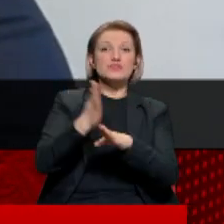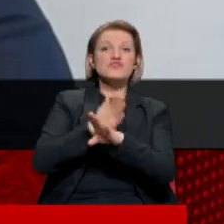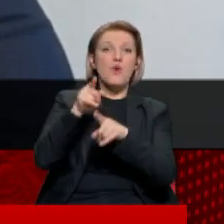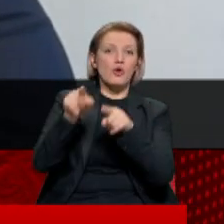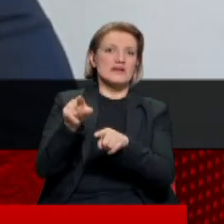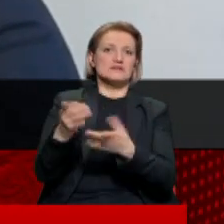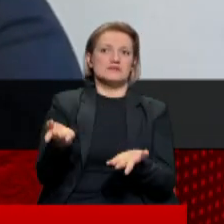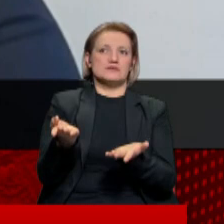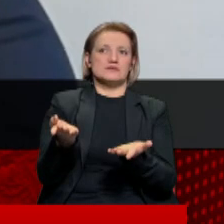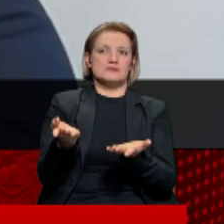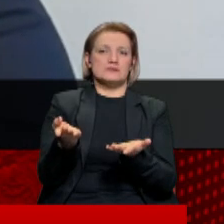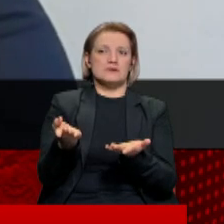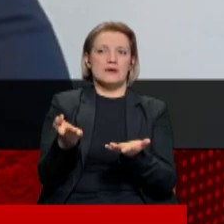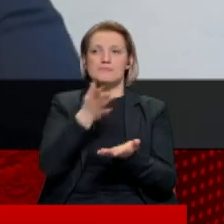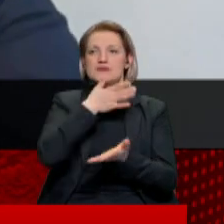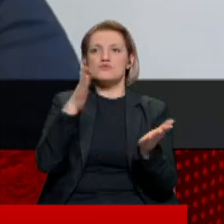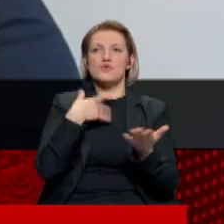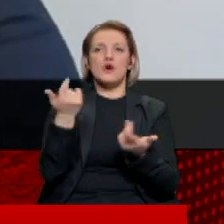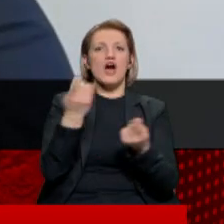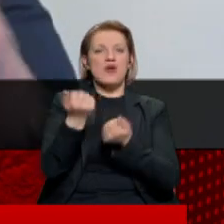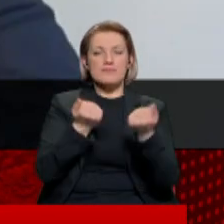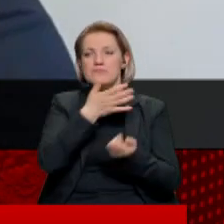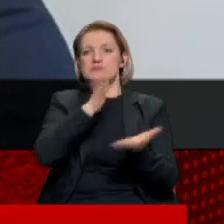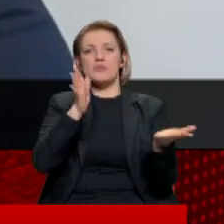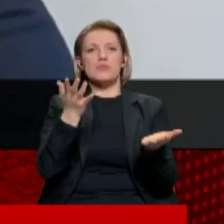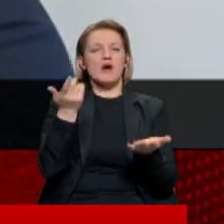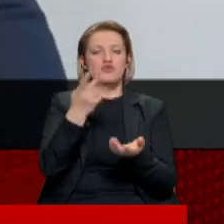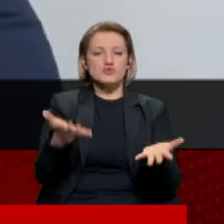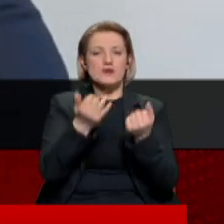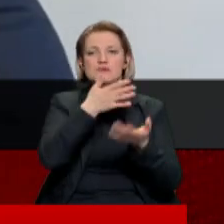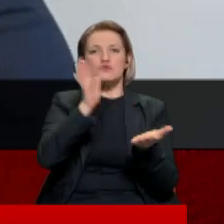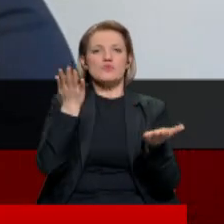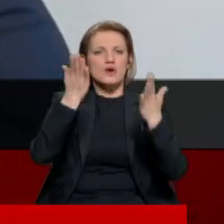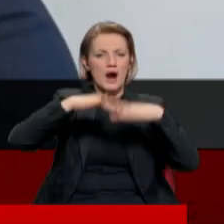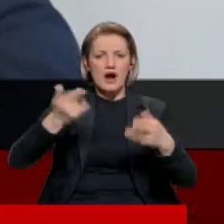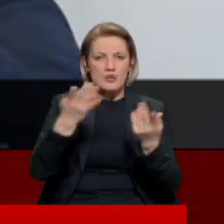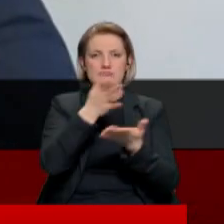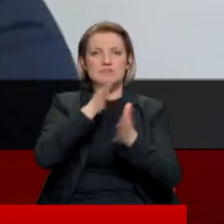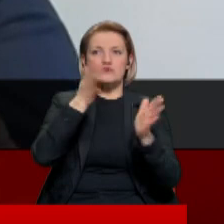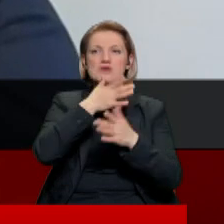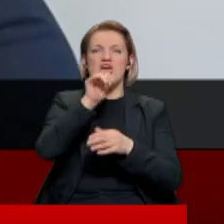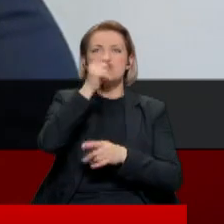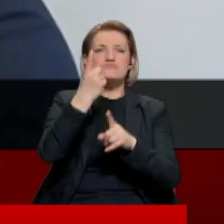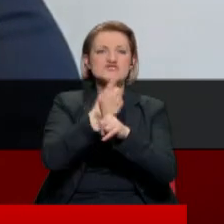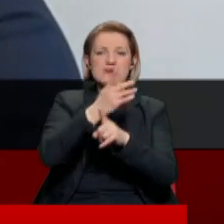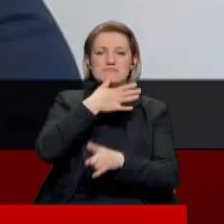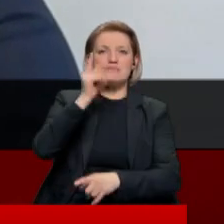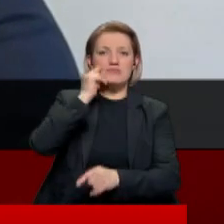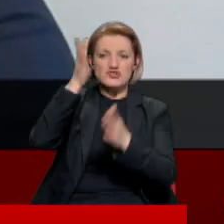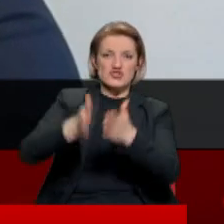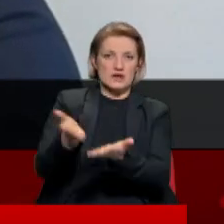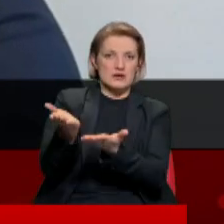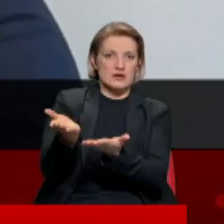oradasın? Bilmiyorum. Kaç araba bilmiyorum. Kaç kurtarıcı bilmiyorum. Kaç köşkte ne var bilmiyorum. Hiçbir şeyi bilmeyen biri